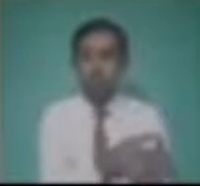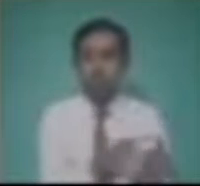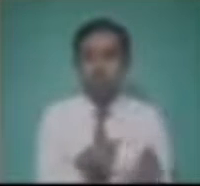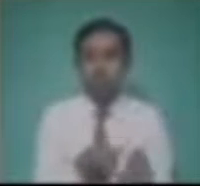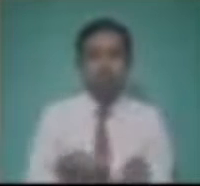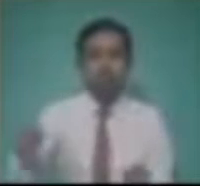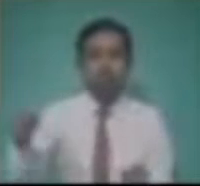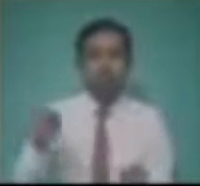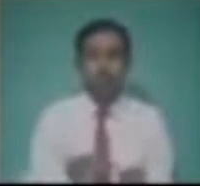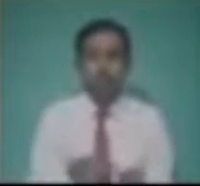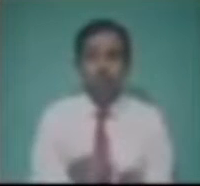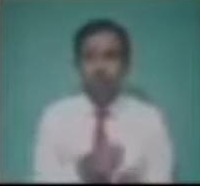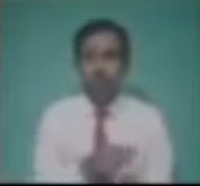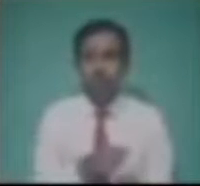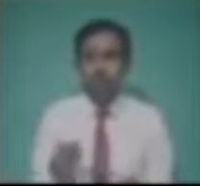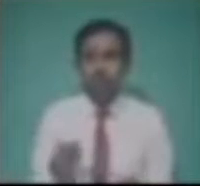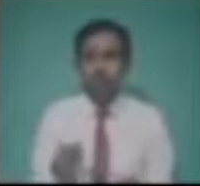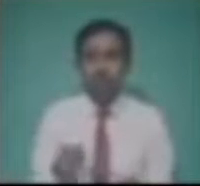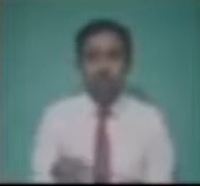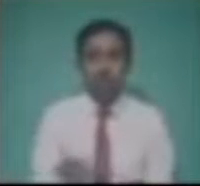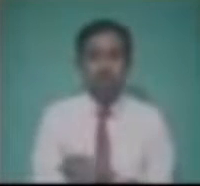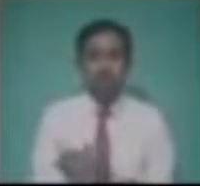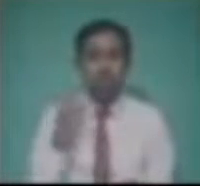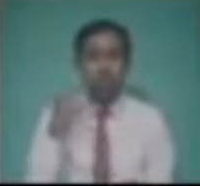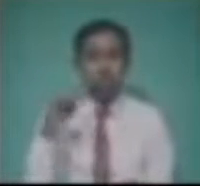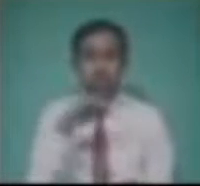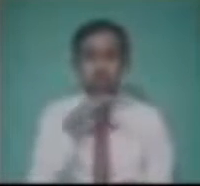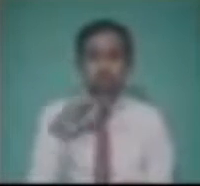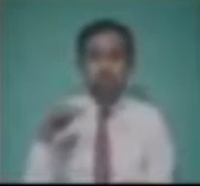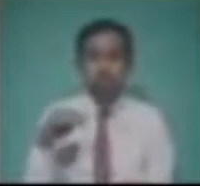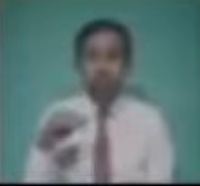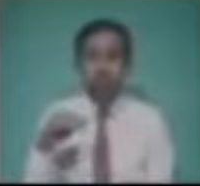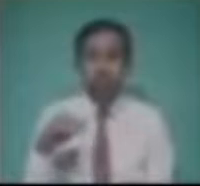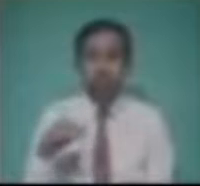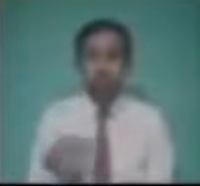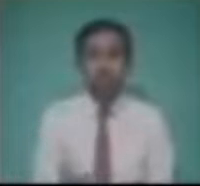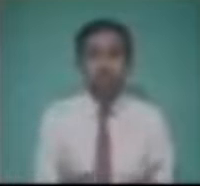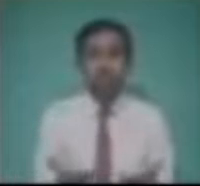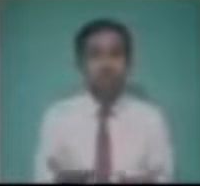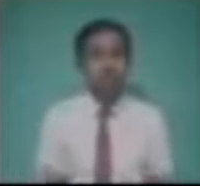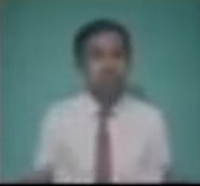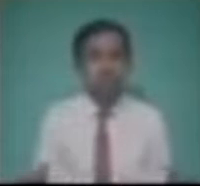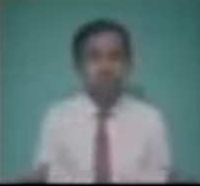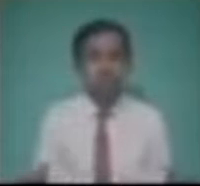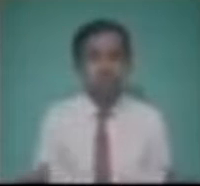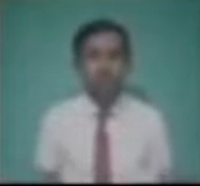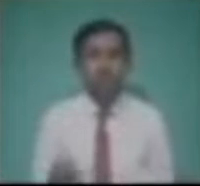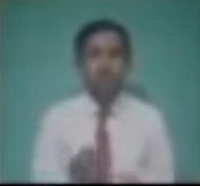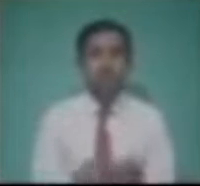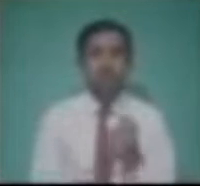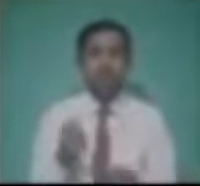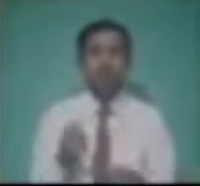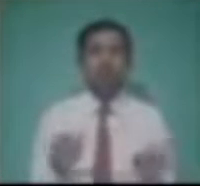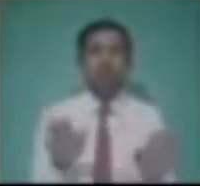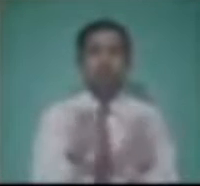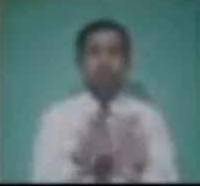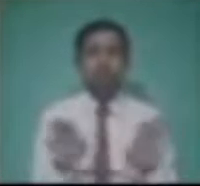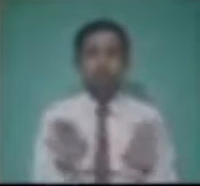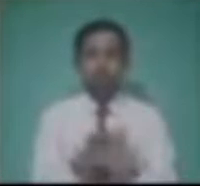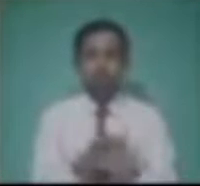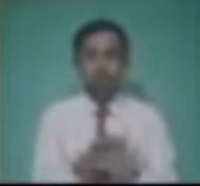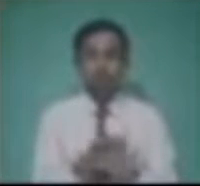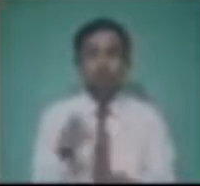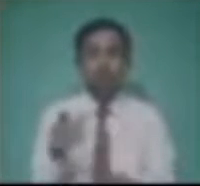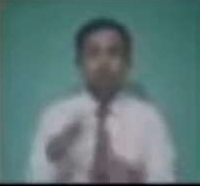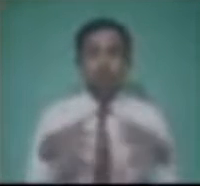දෙයක් ගන්න ගියාම කඩේකට මේ කාලේ රටේ ජනතාවට ඒවට ඒ බර දරන්න බෑ. කඩවල වැහිගෙන යනවා.